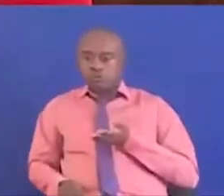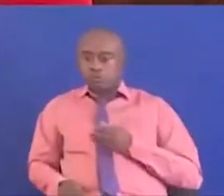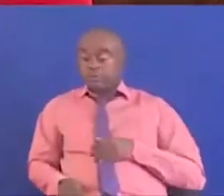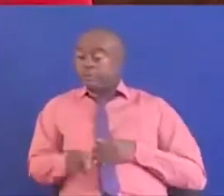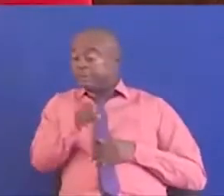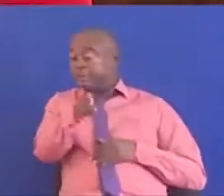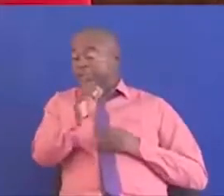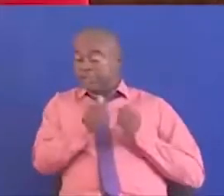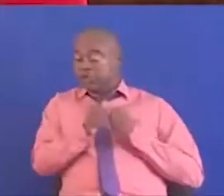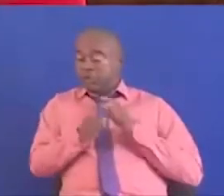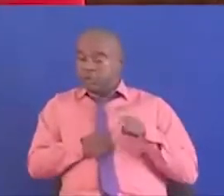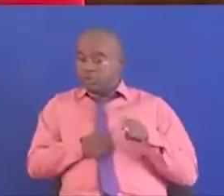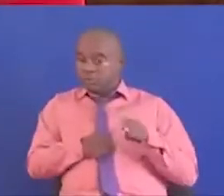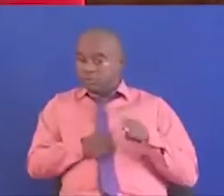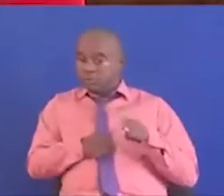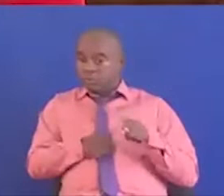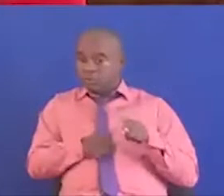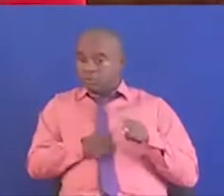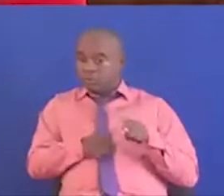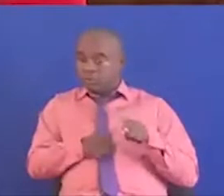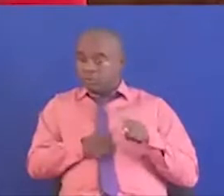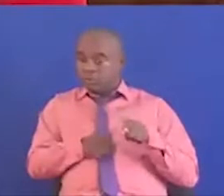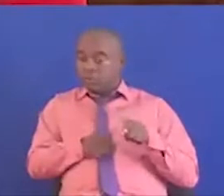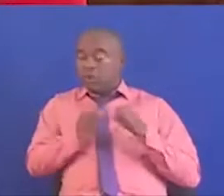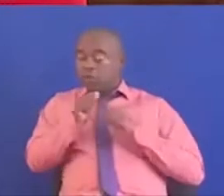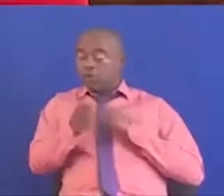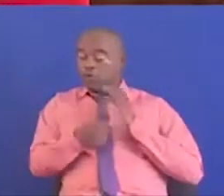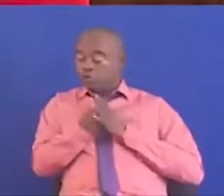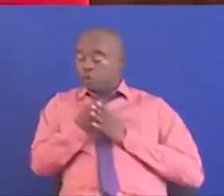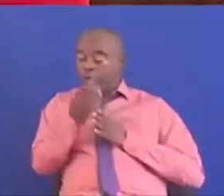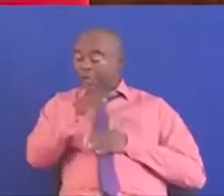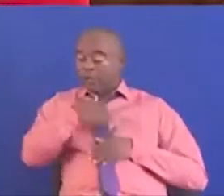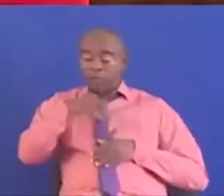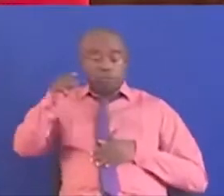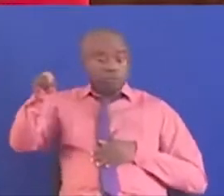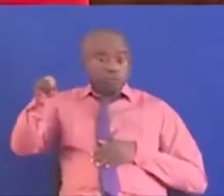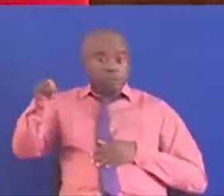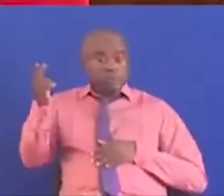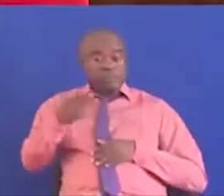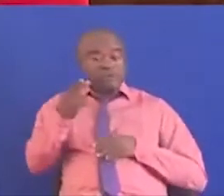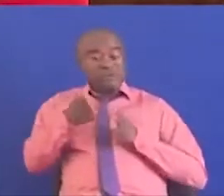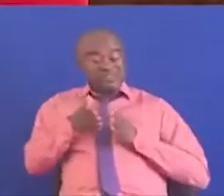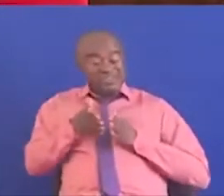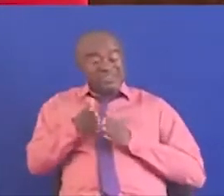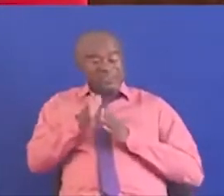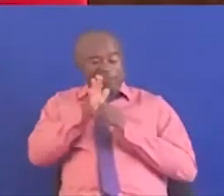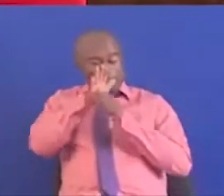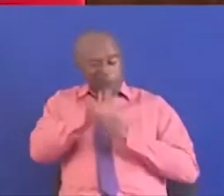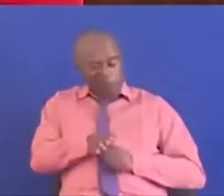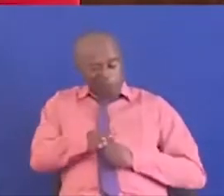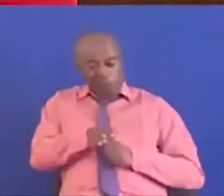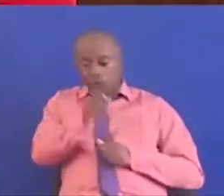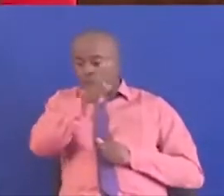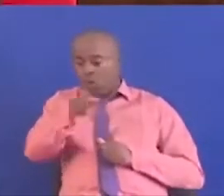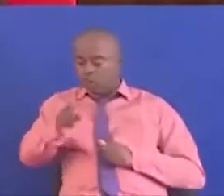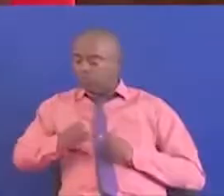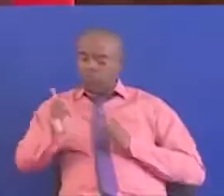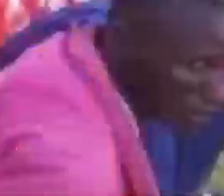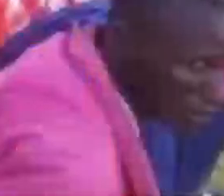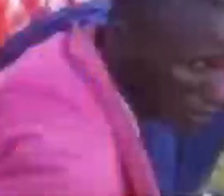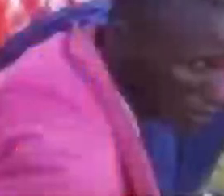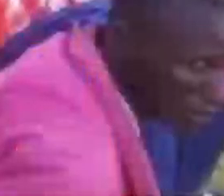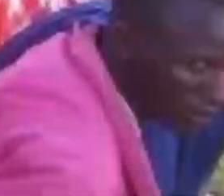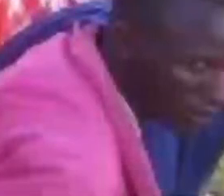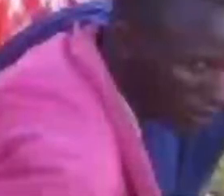hili la watu kuhiari kutoka Ngorongoro kama ndio njia ya kuwaumiza wananchi wa tarafa ya Ngorongoro